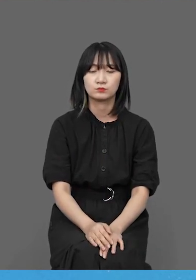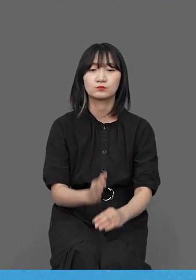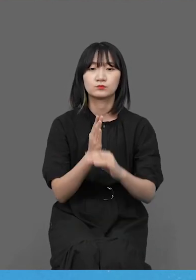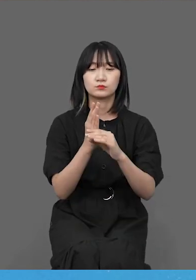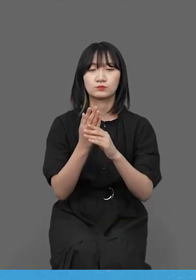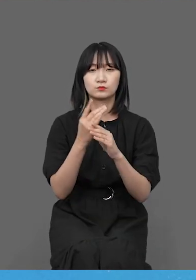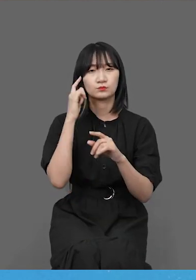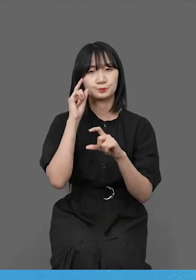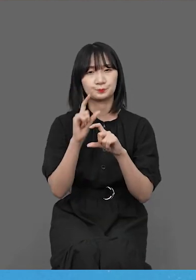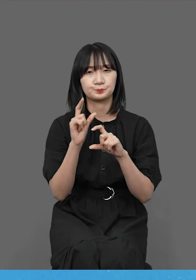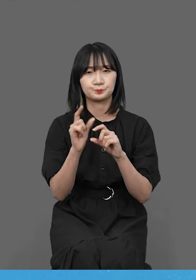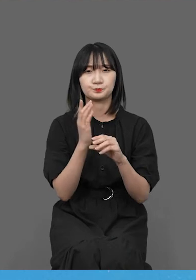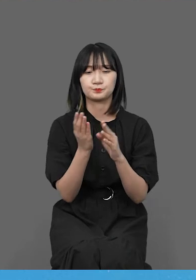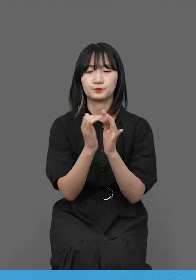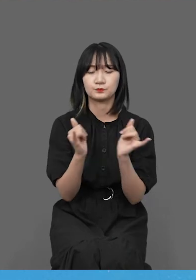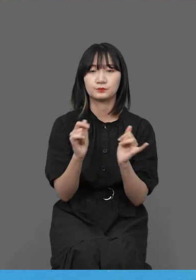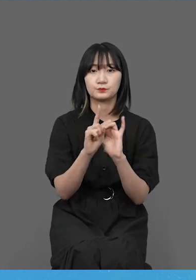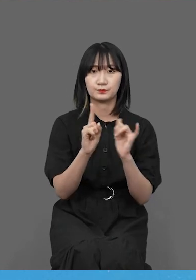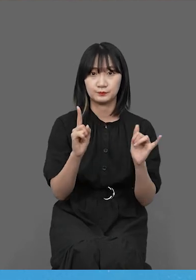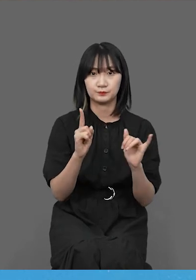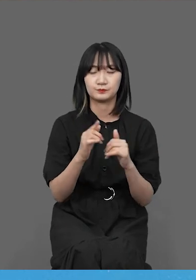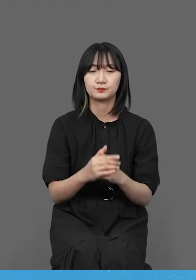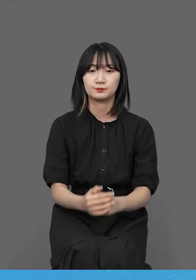가운데 고민하고 있는 한 사람을